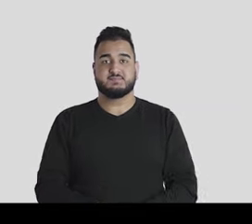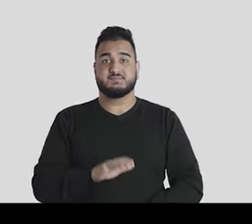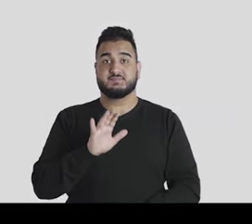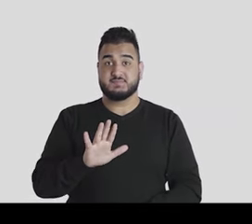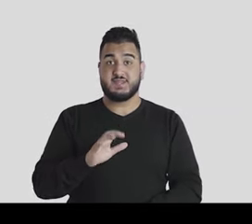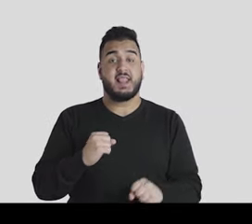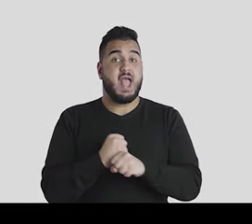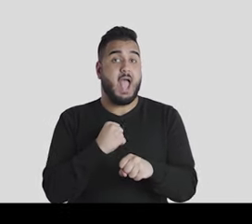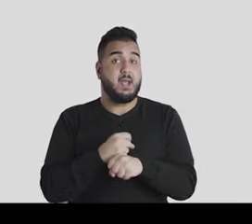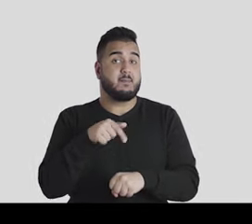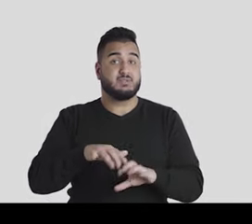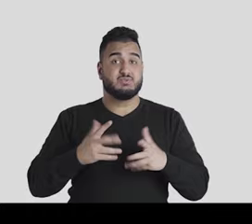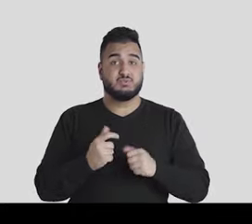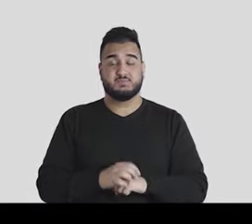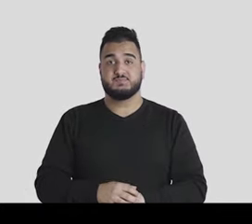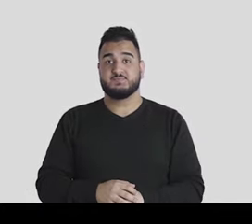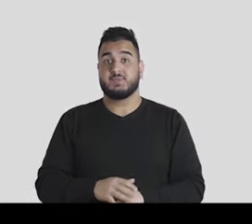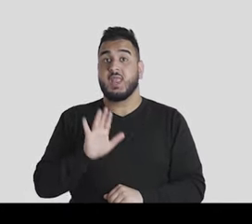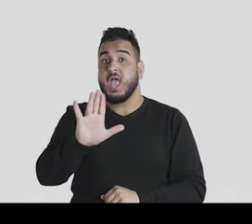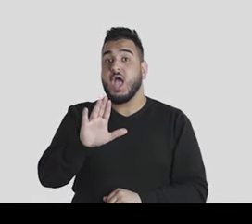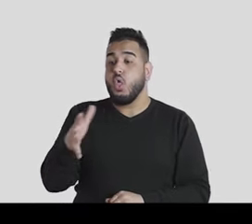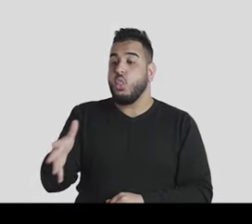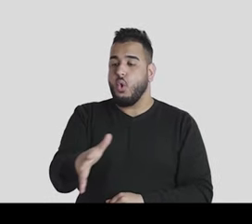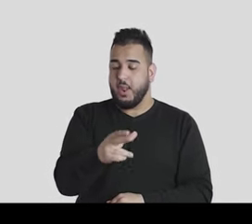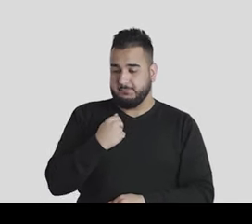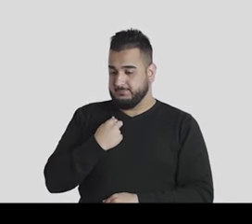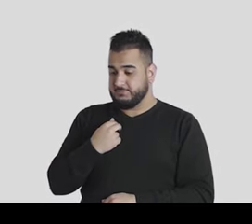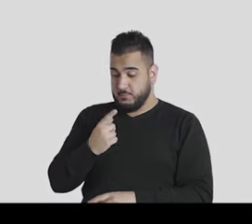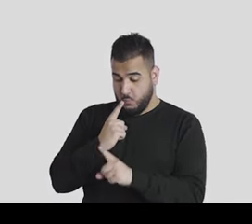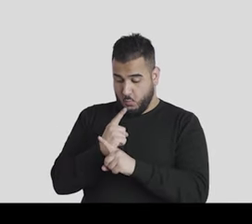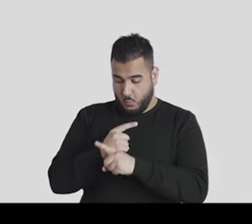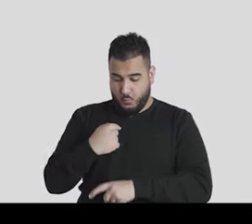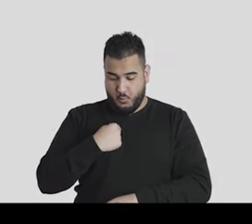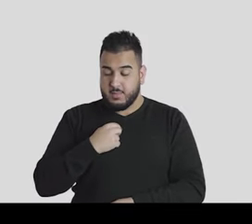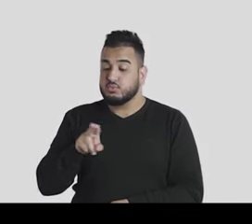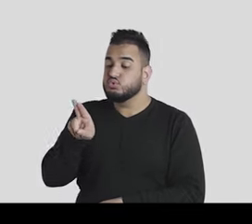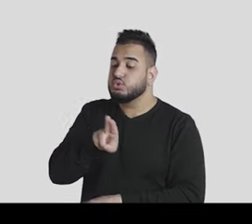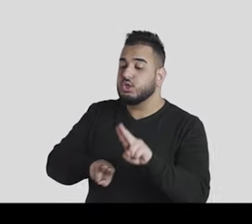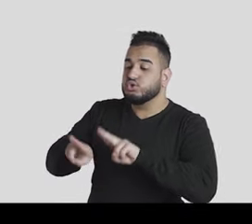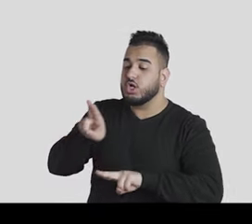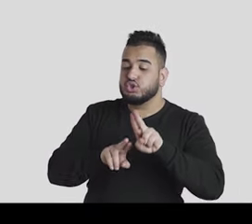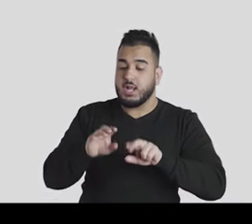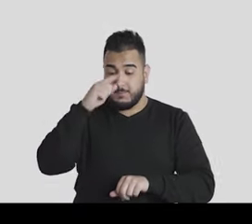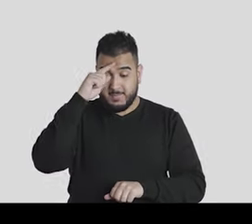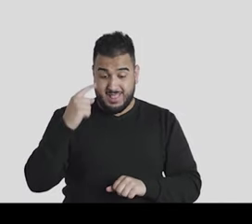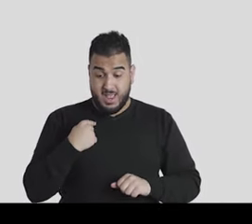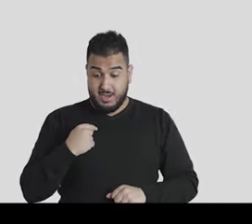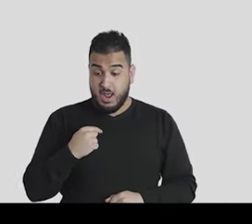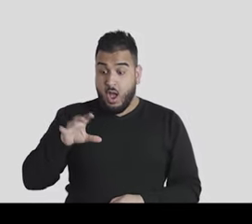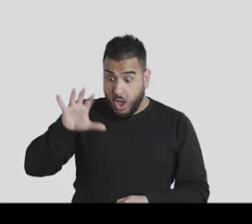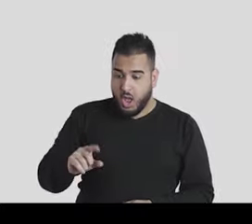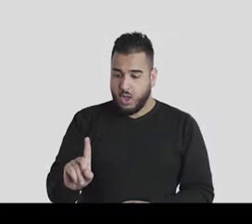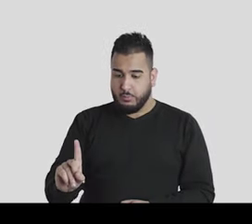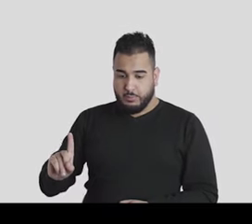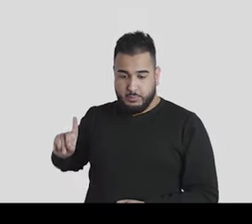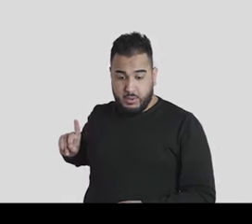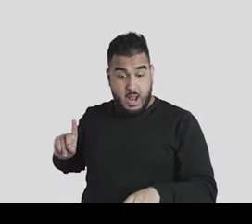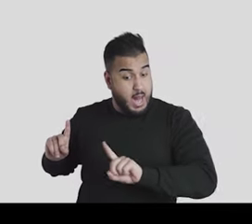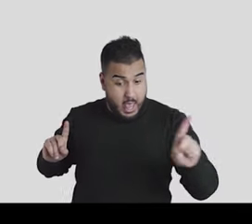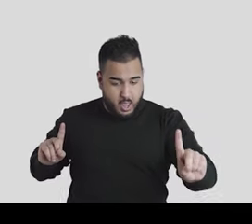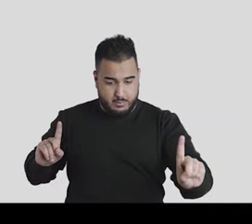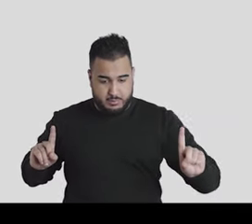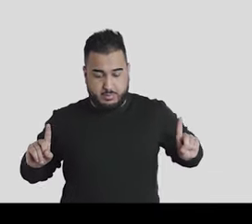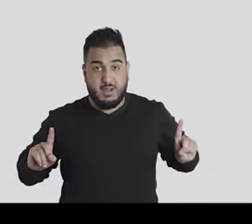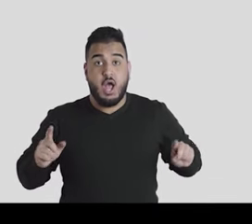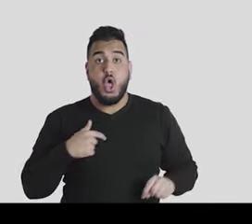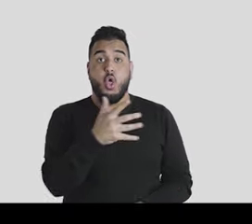للطلبة واطلب منهم الركض إلى الجانب الذي يمثل إجابتهم الصحيحة. اطرح الأسئلة مرة أخرى، مثل: هل